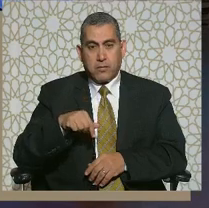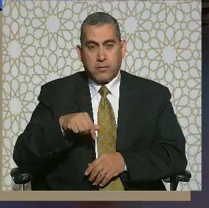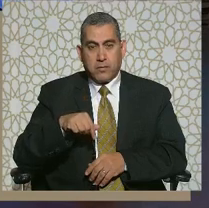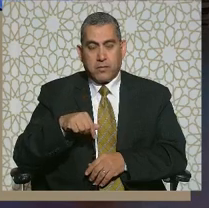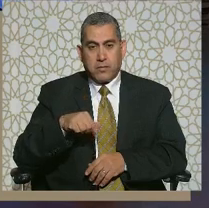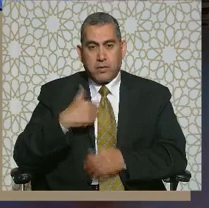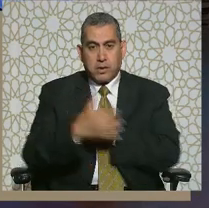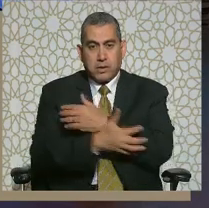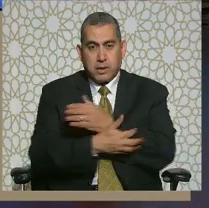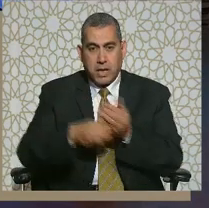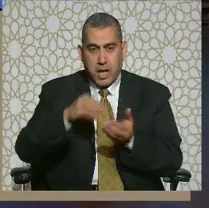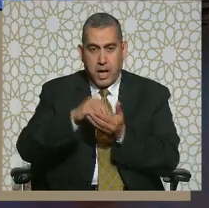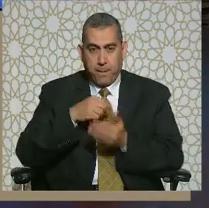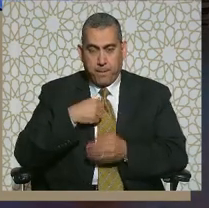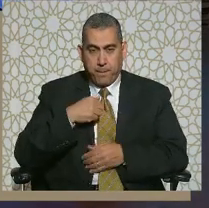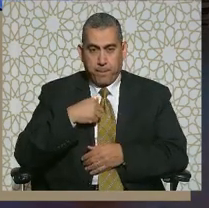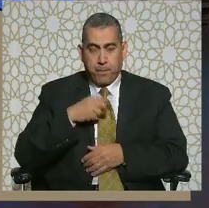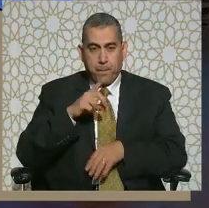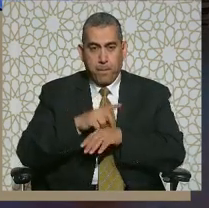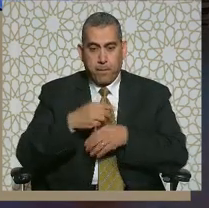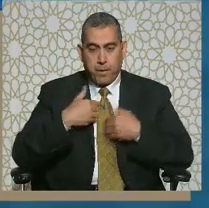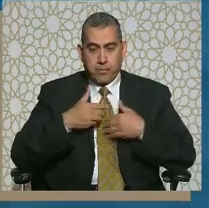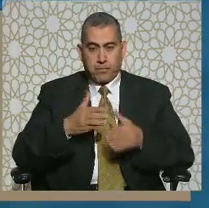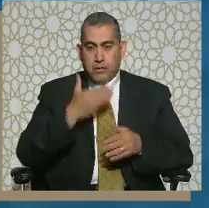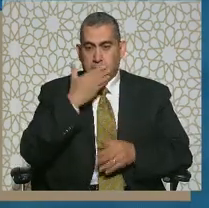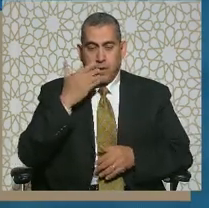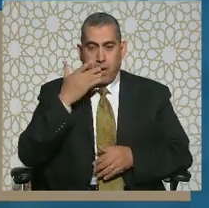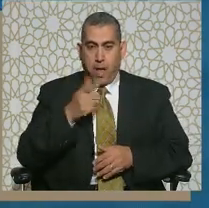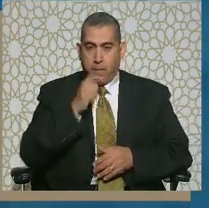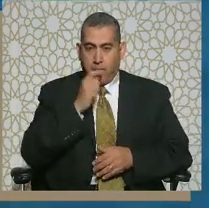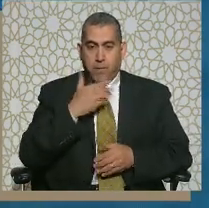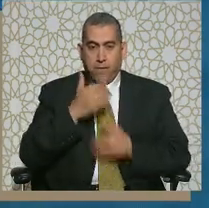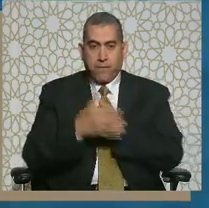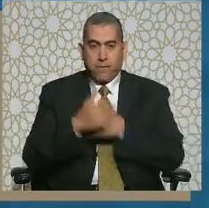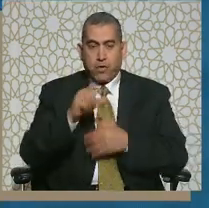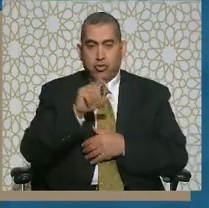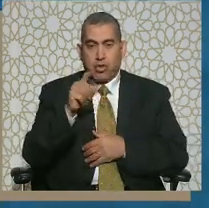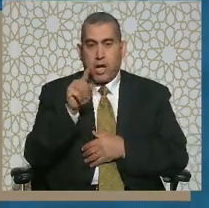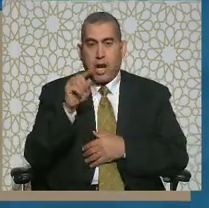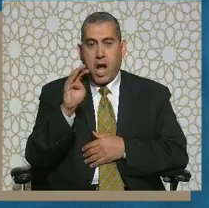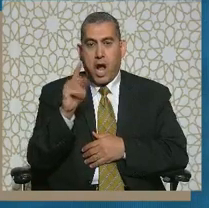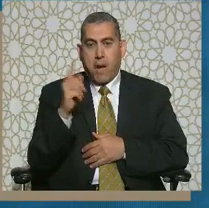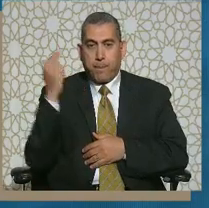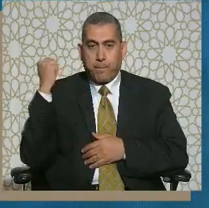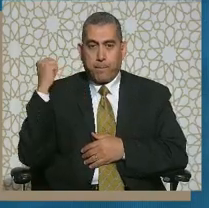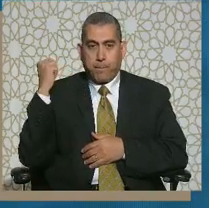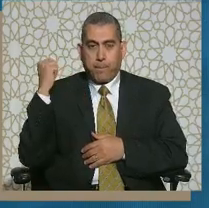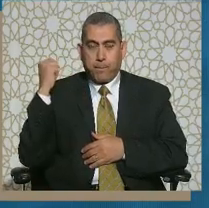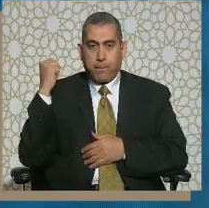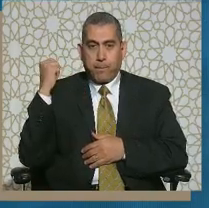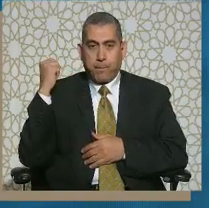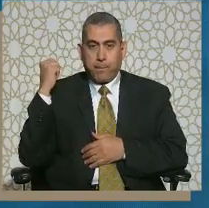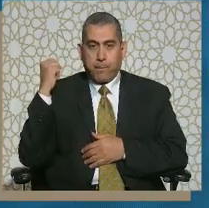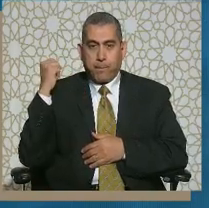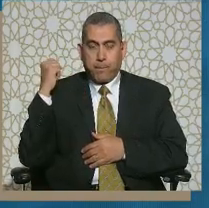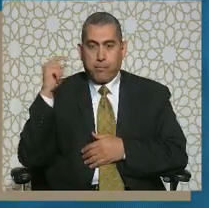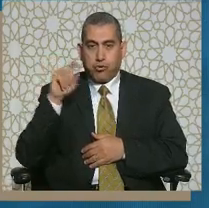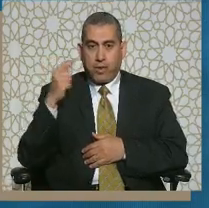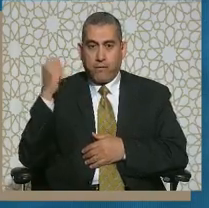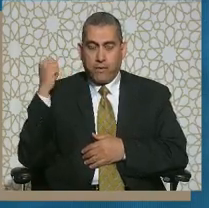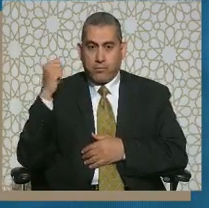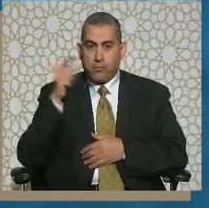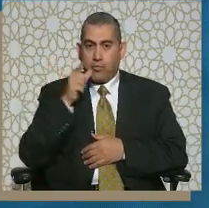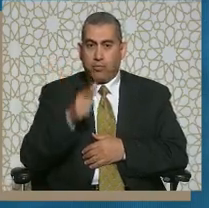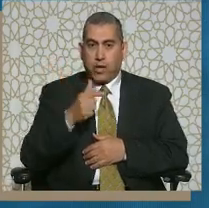لزكه بتاعتي وانا مريضه ما بصش رمضان طلعتها بشهر رجب تنفع طيب انت